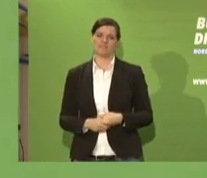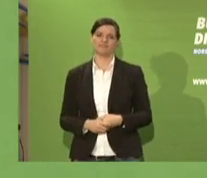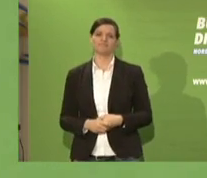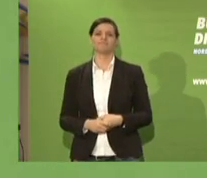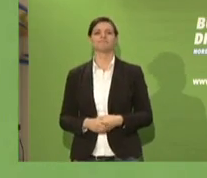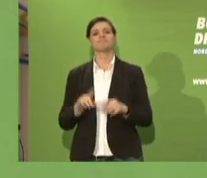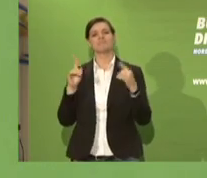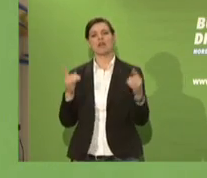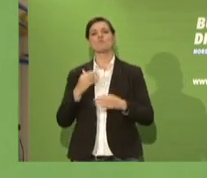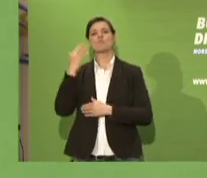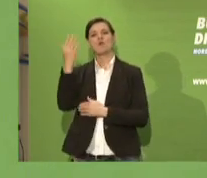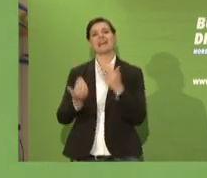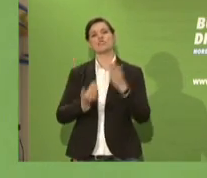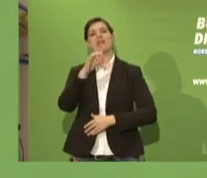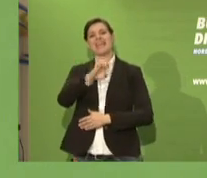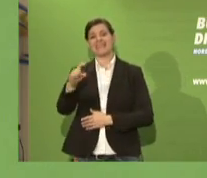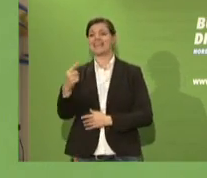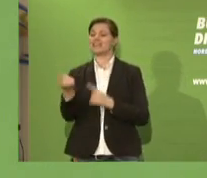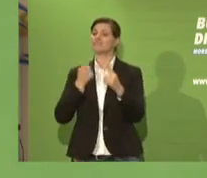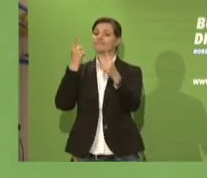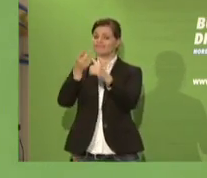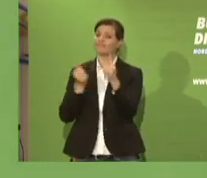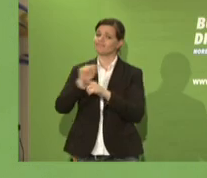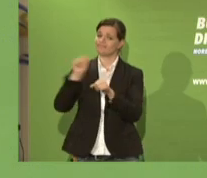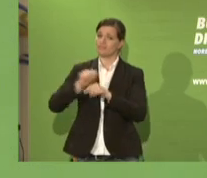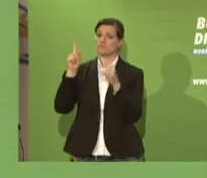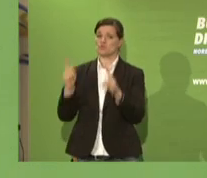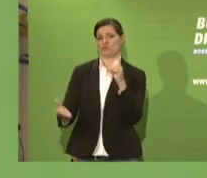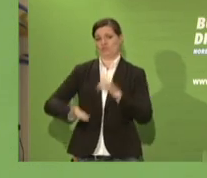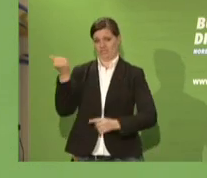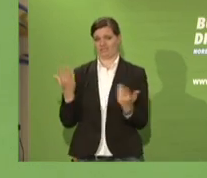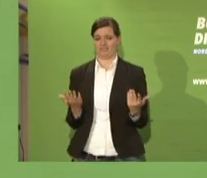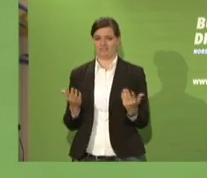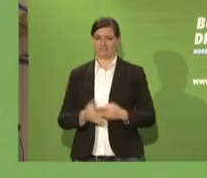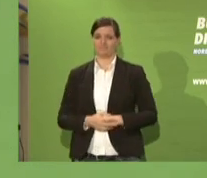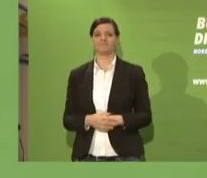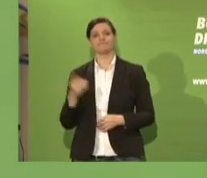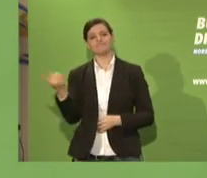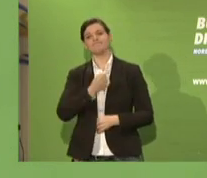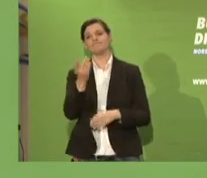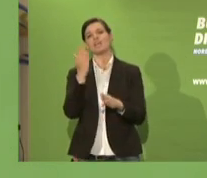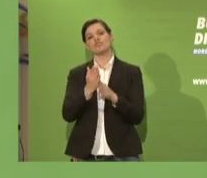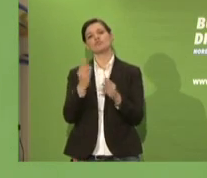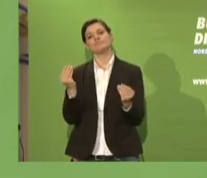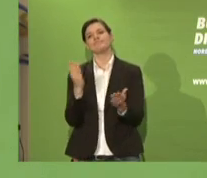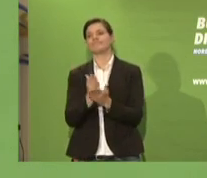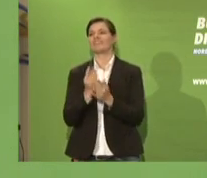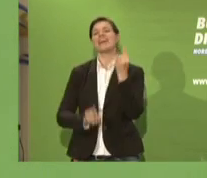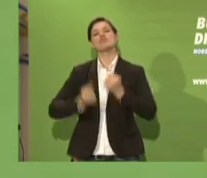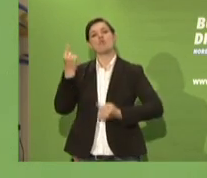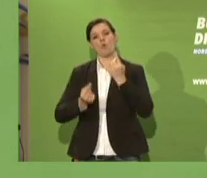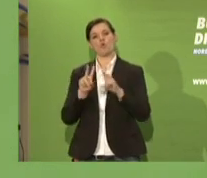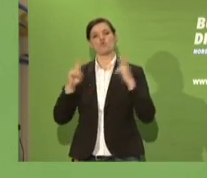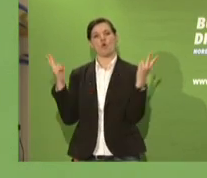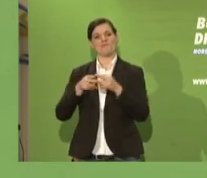Ringen um das neue EEG, das lohnt sich. Und wir sehen ja auch, das Schlimmste konnte durch unsere Umweltminister, unsere grünen